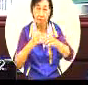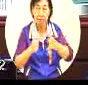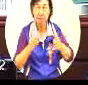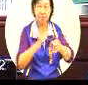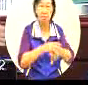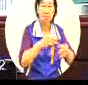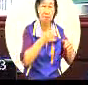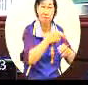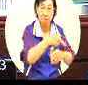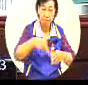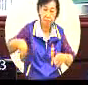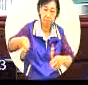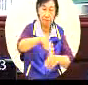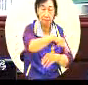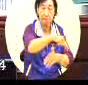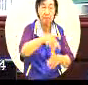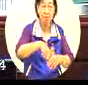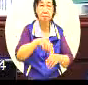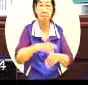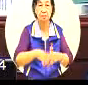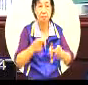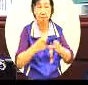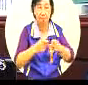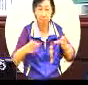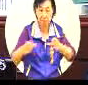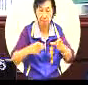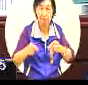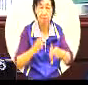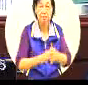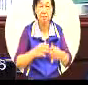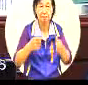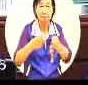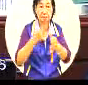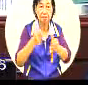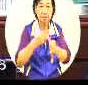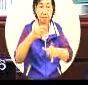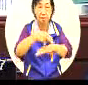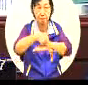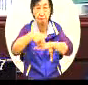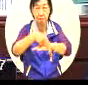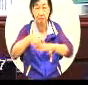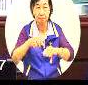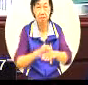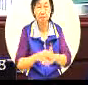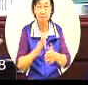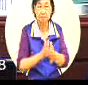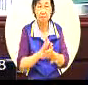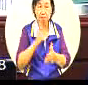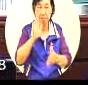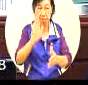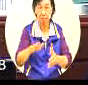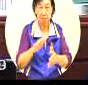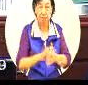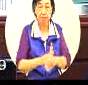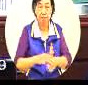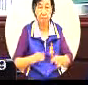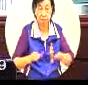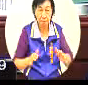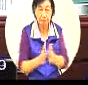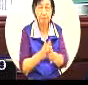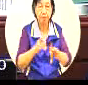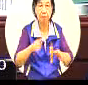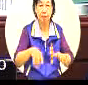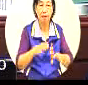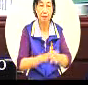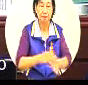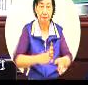这个部分我们会朝着这个部分先规划，然后接下来我们应该具体马上先落实，我们